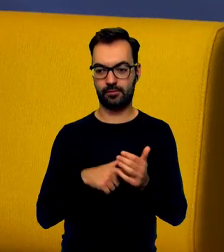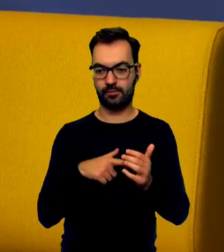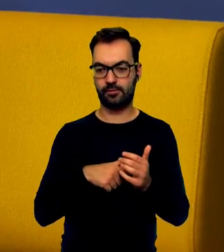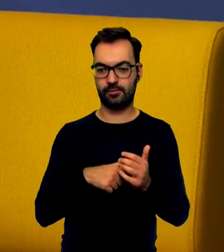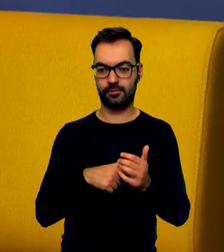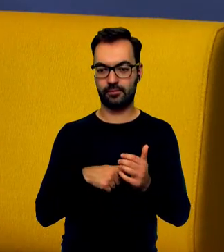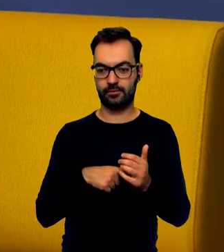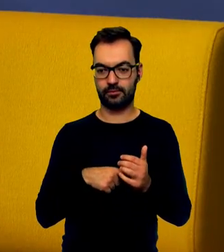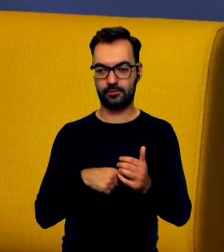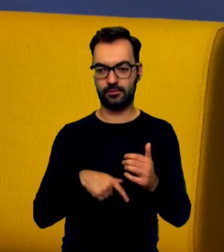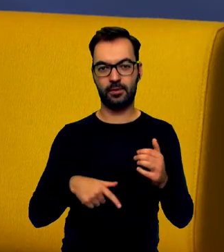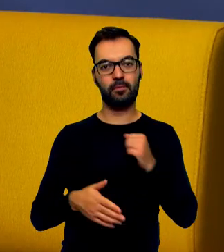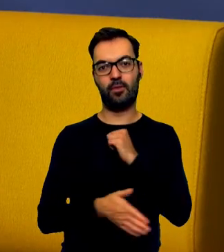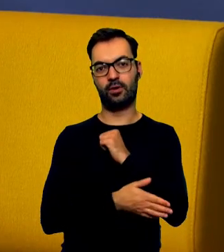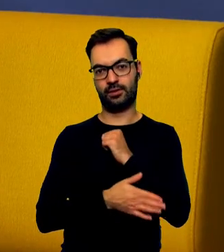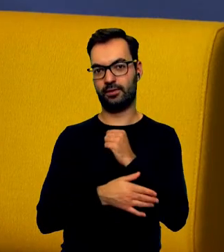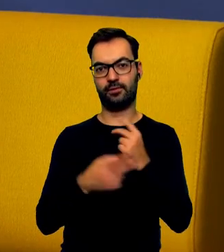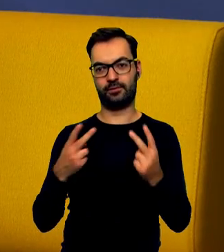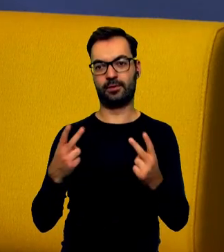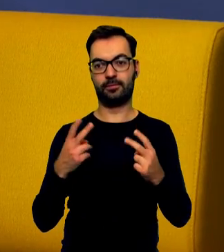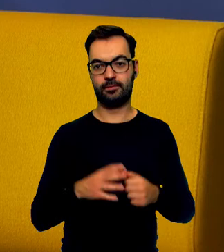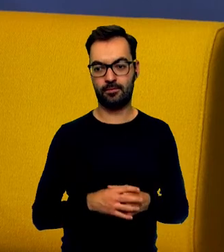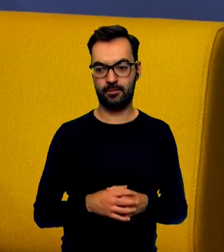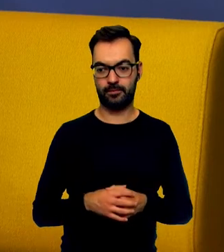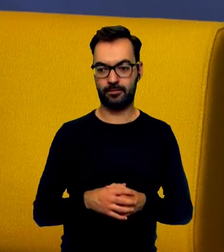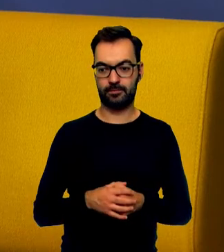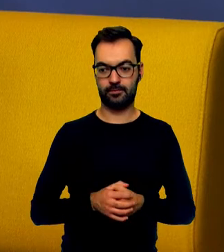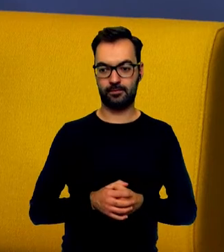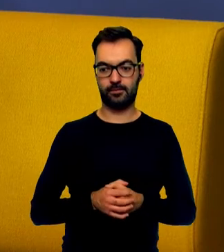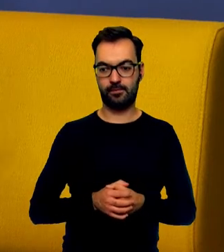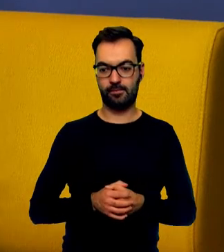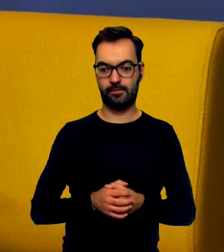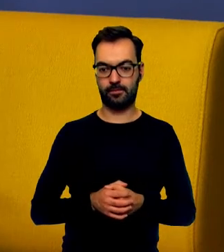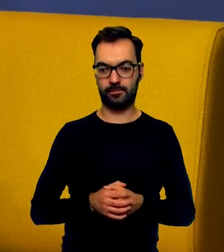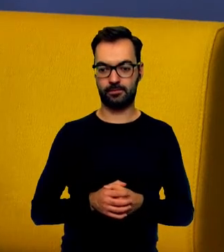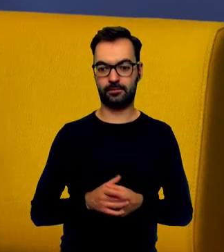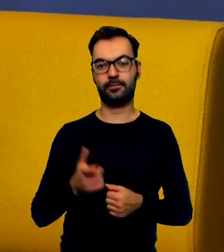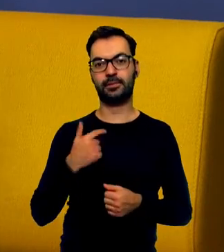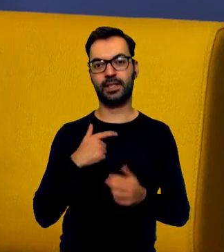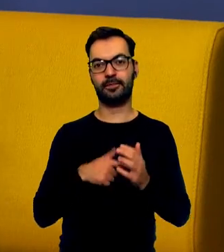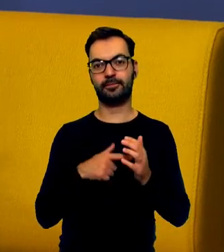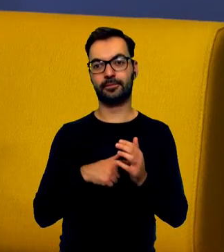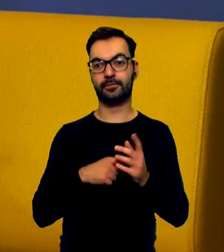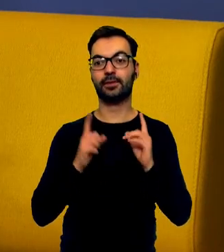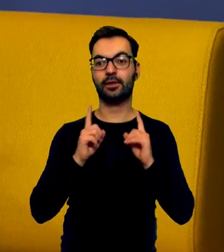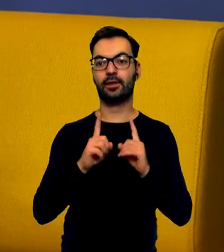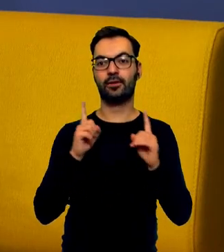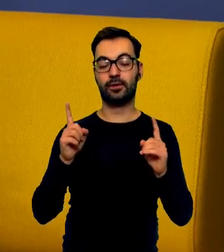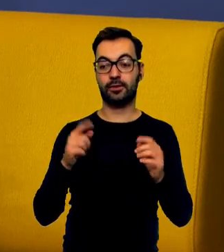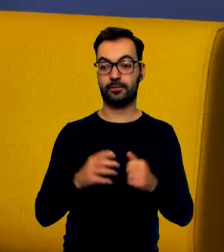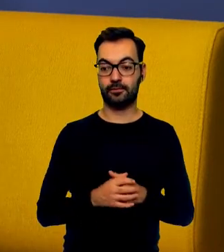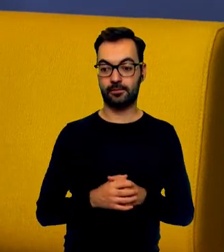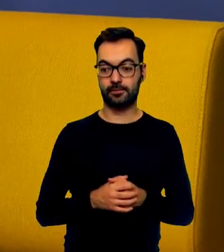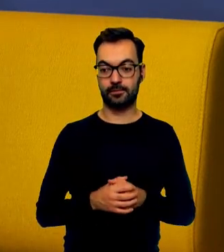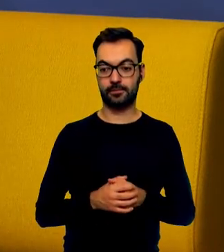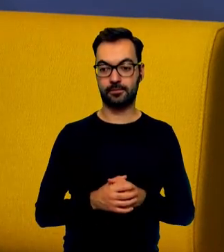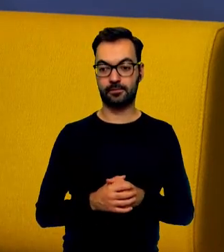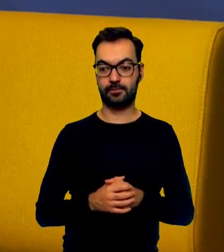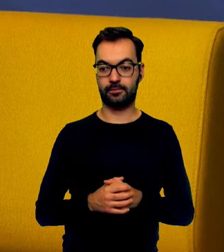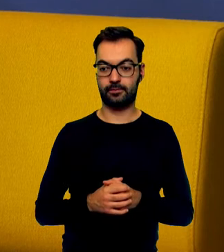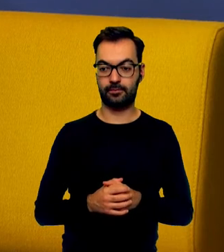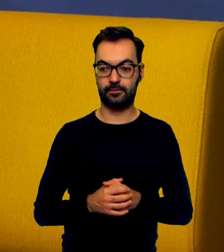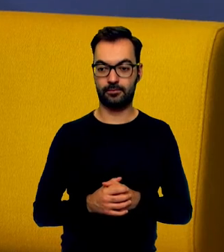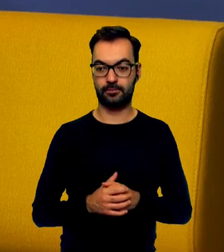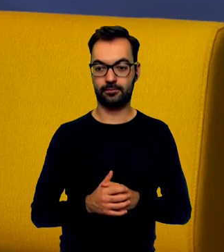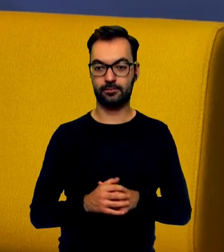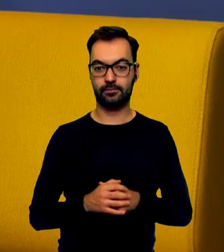taką instancją fundamentalnie ważną. Natomiast ja tutaj po prostu zwracam uwagę na to,